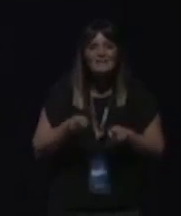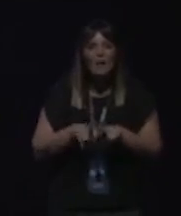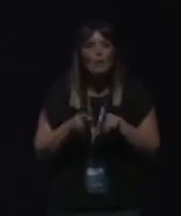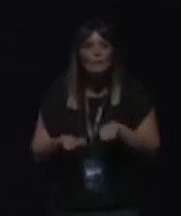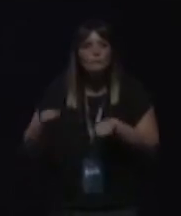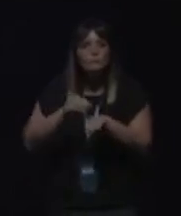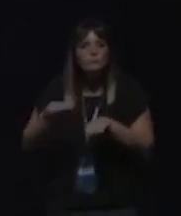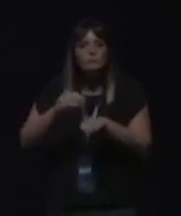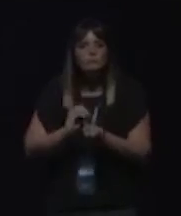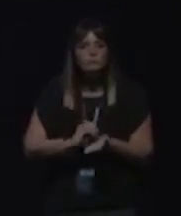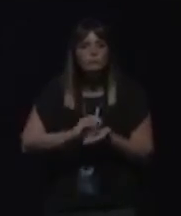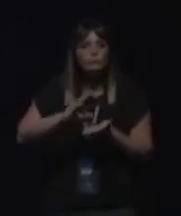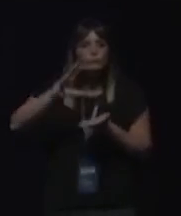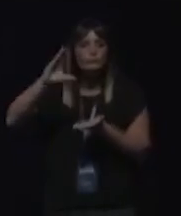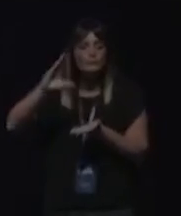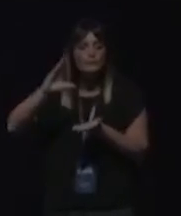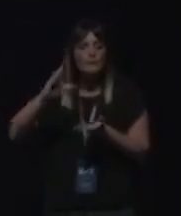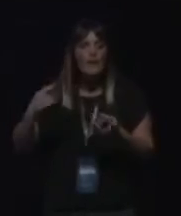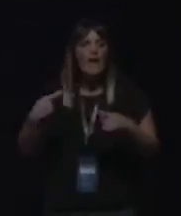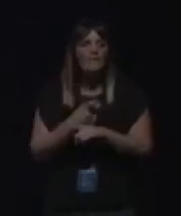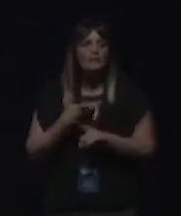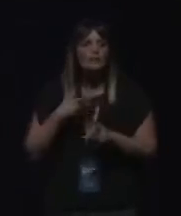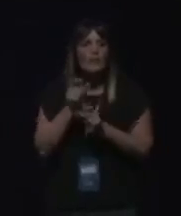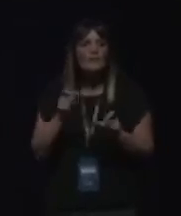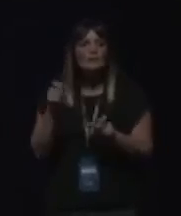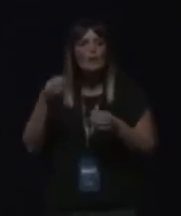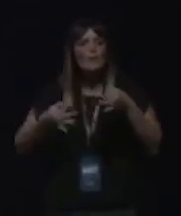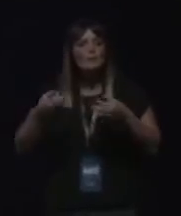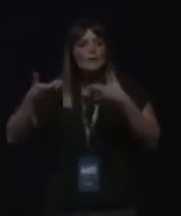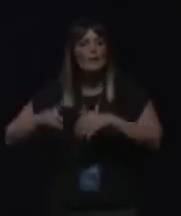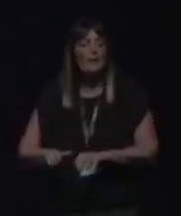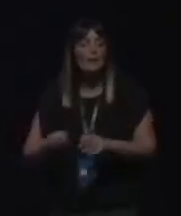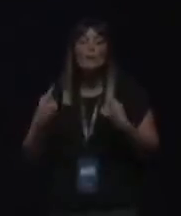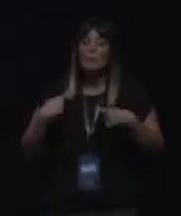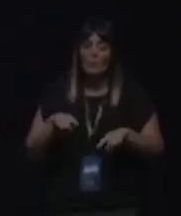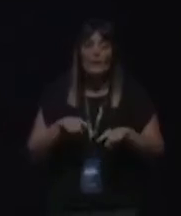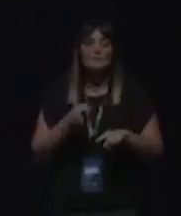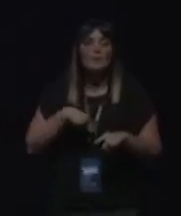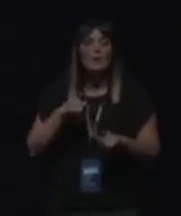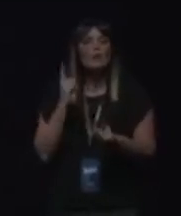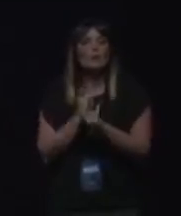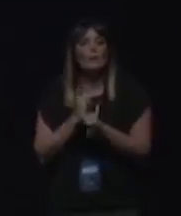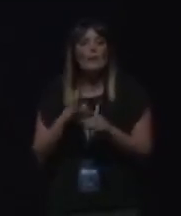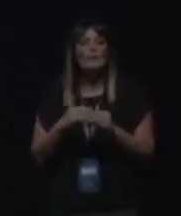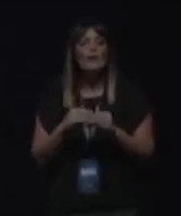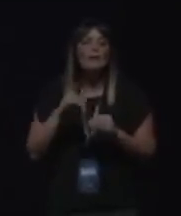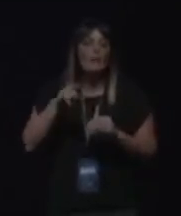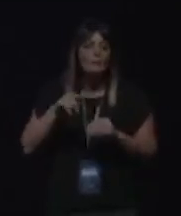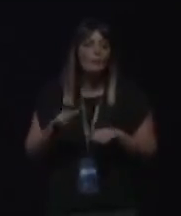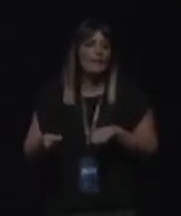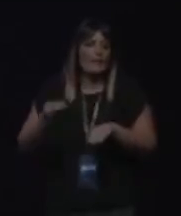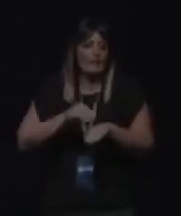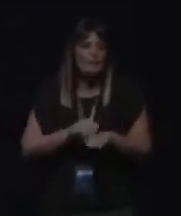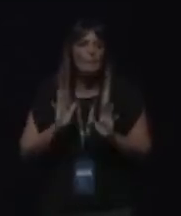meno. Bene, tutto questo è quello che deve fare, ma molto di più. E solo per ragioni di tempo non vi dico